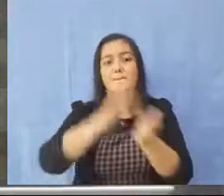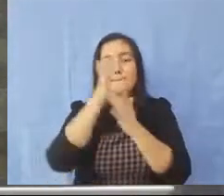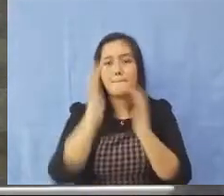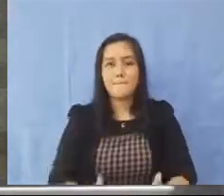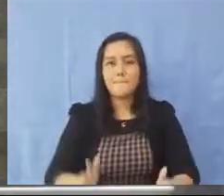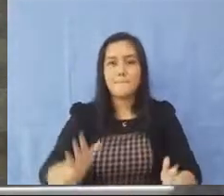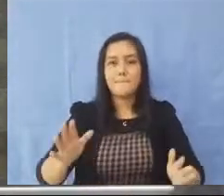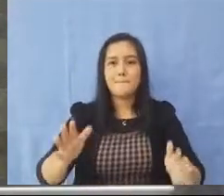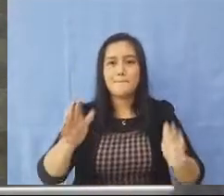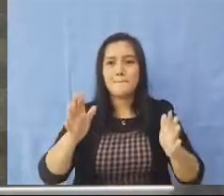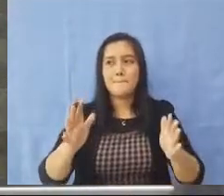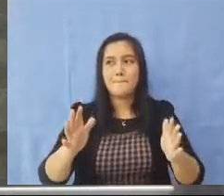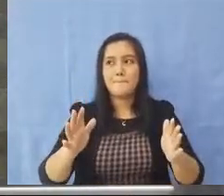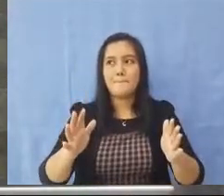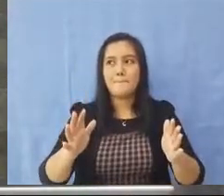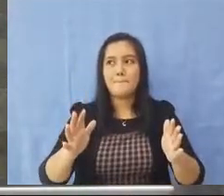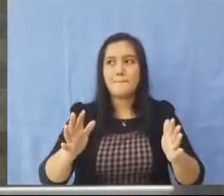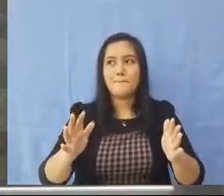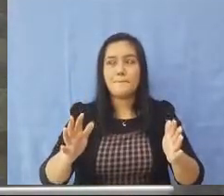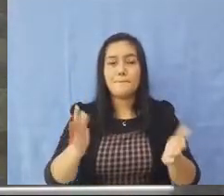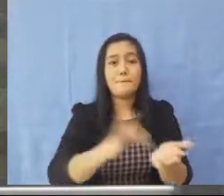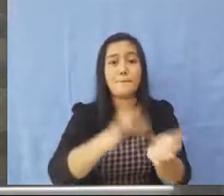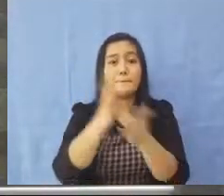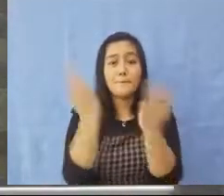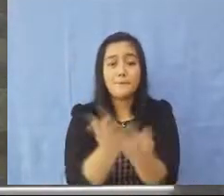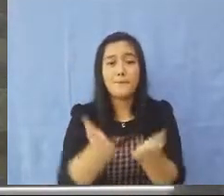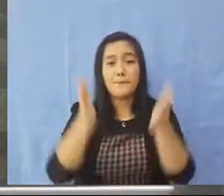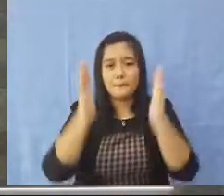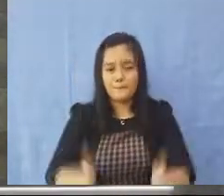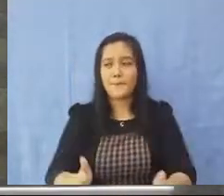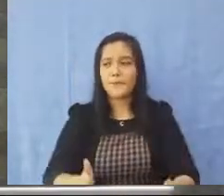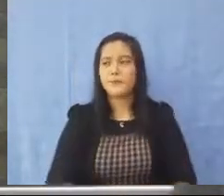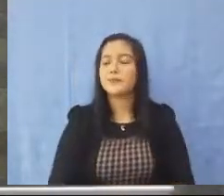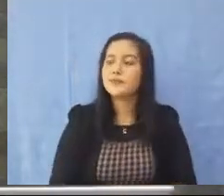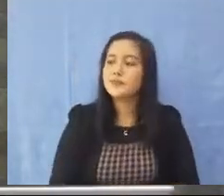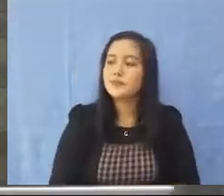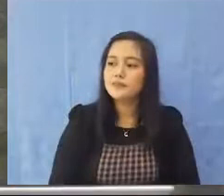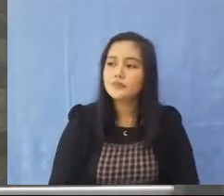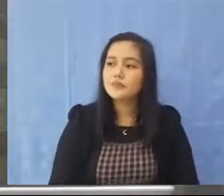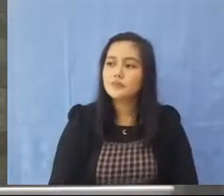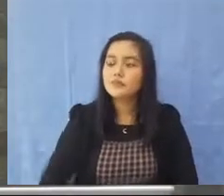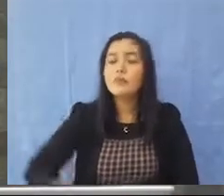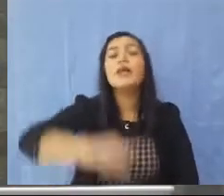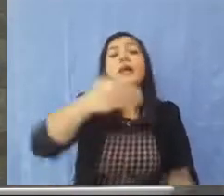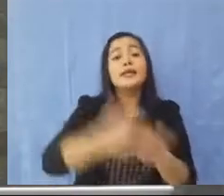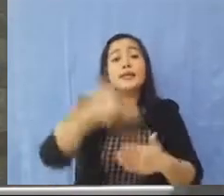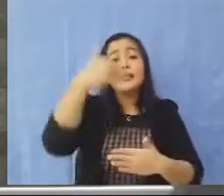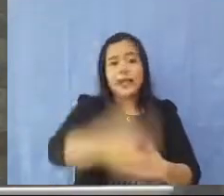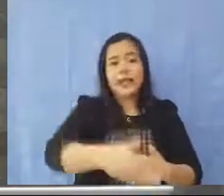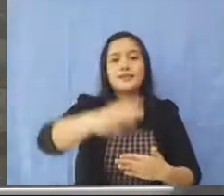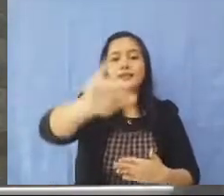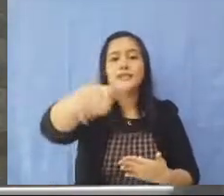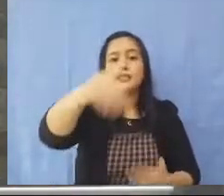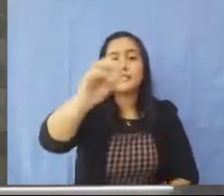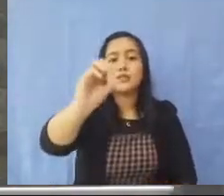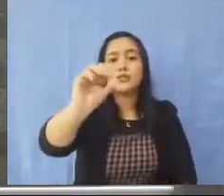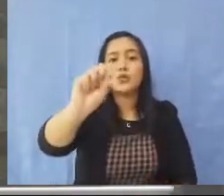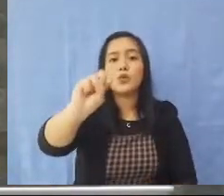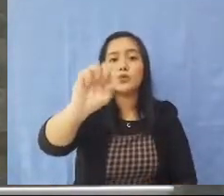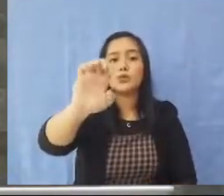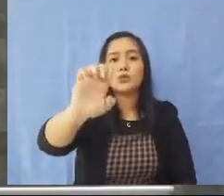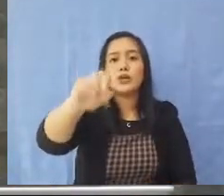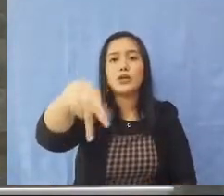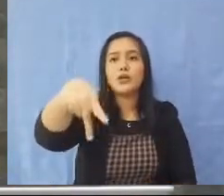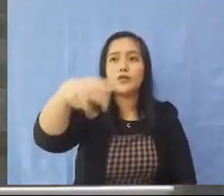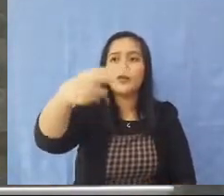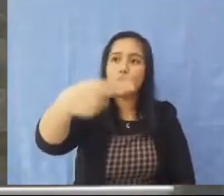from slavery to great one of the premiers of Egypt. Pag sinabi natin premiers ay mga isa sa mga kilala. Okay?